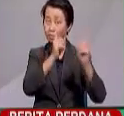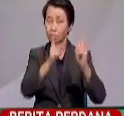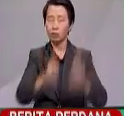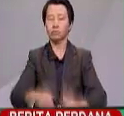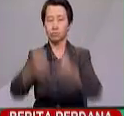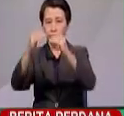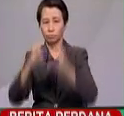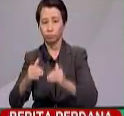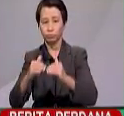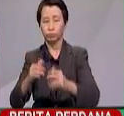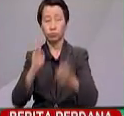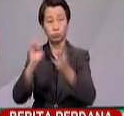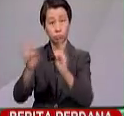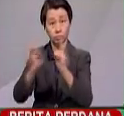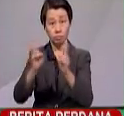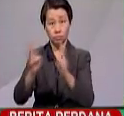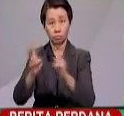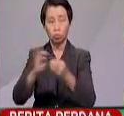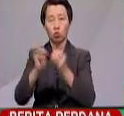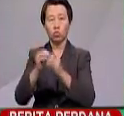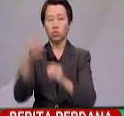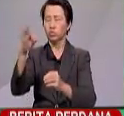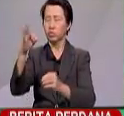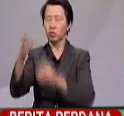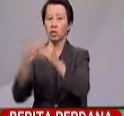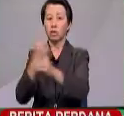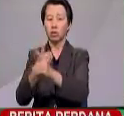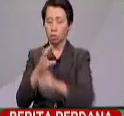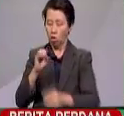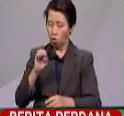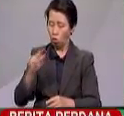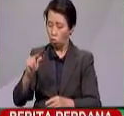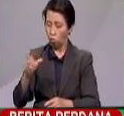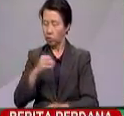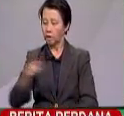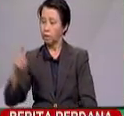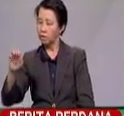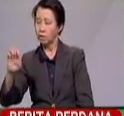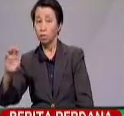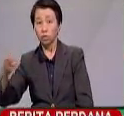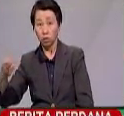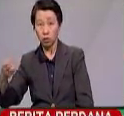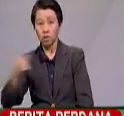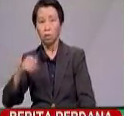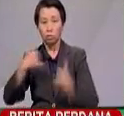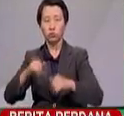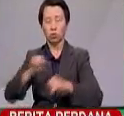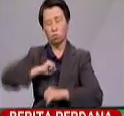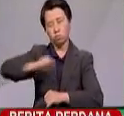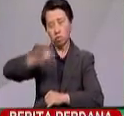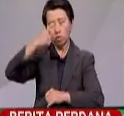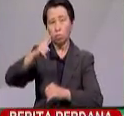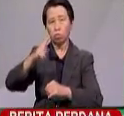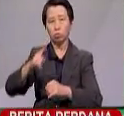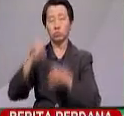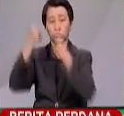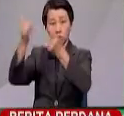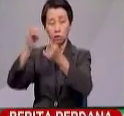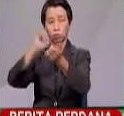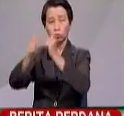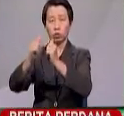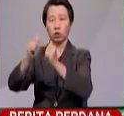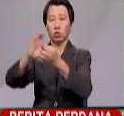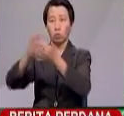Turut terkesan burgu lelaki ranking ke-19 dunia, Ong Yusin dan Teo Yi yang sedang berjuang untuk kelakan Sukan Olimpik